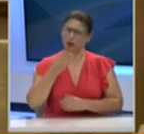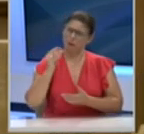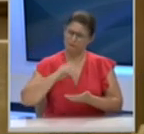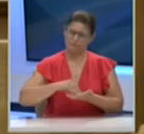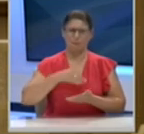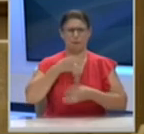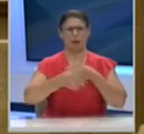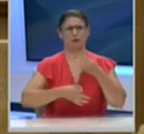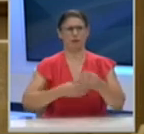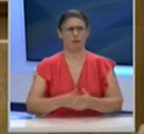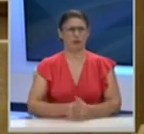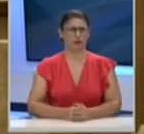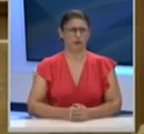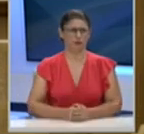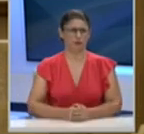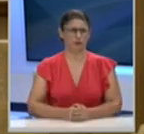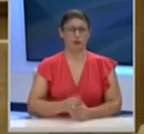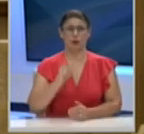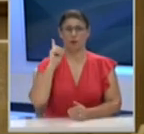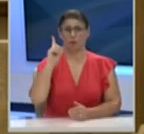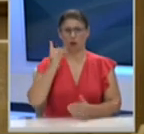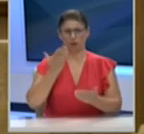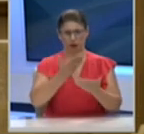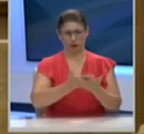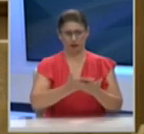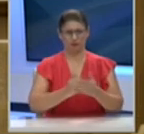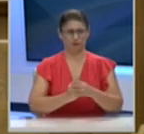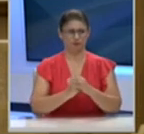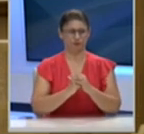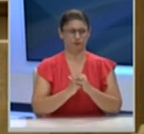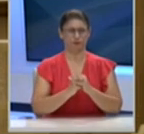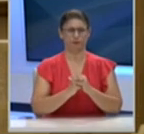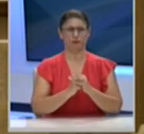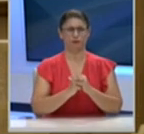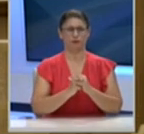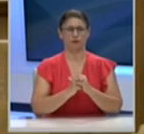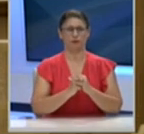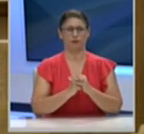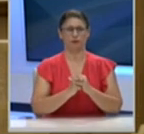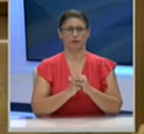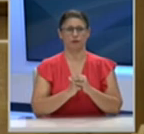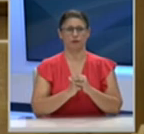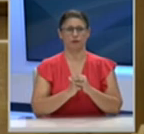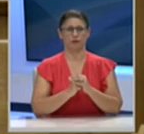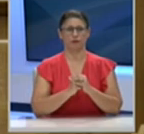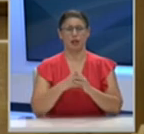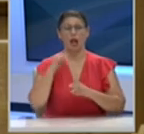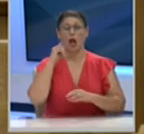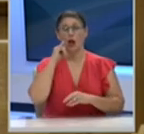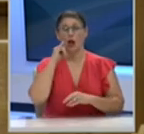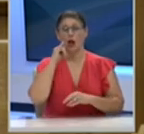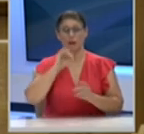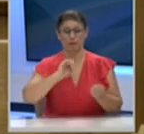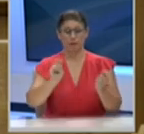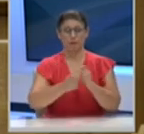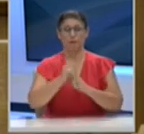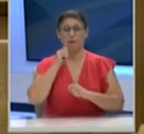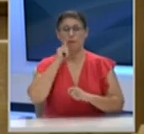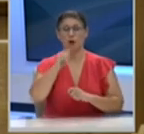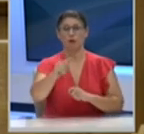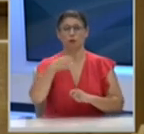επανέλθω. Πρώτη πρόταση. Να μονιμοποιήσετε το προσωπικό των